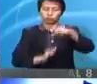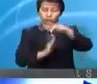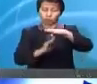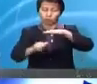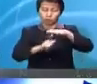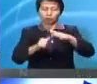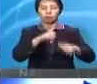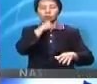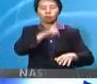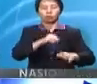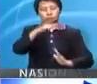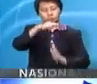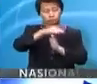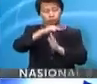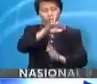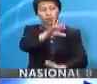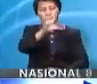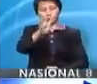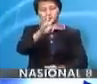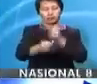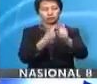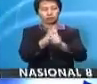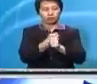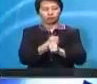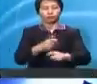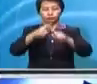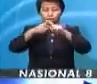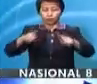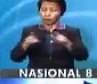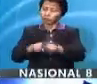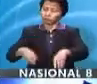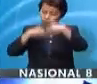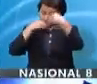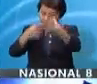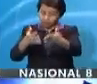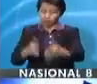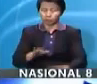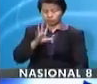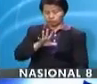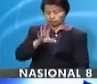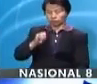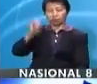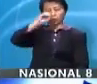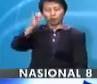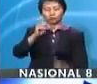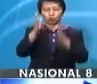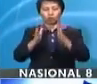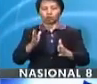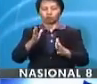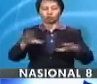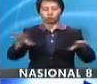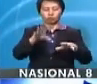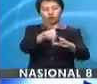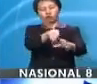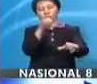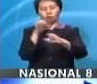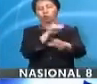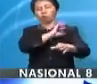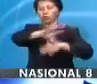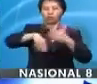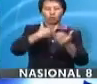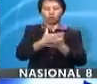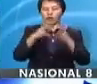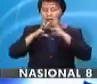asas mencapai umur 54 tahun. Dewan turut dimaklumkan bahawa hampir 50% pencarum telah membuat pengeluaran penuh